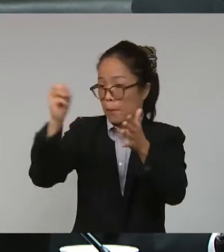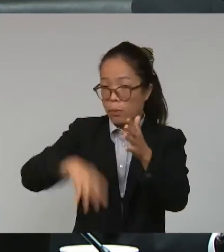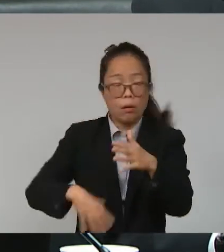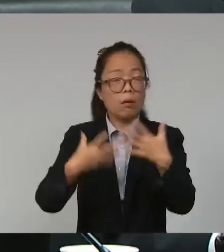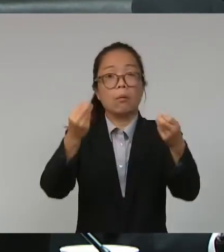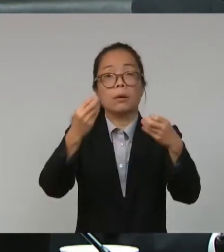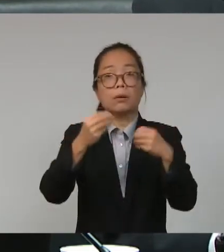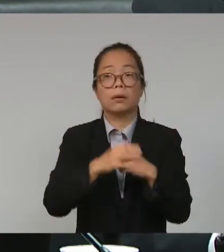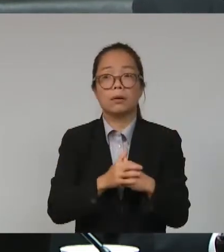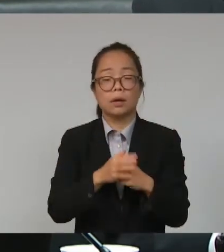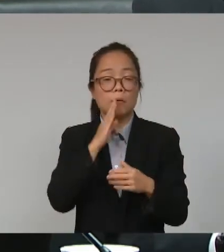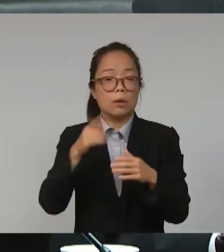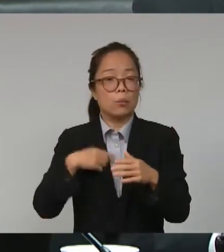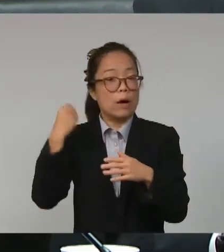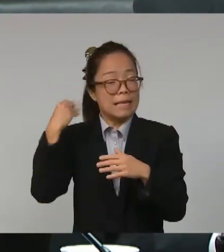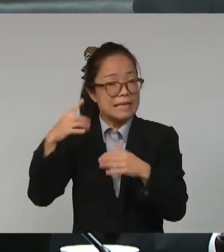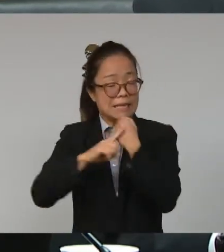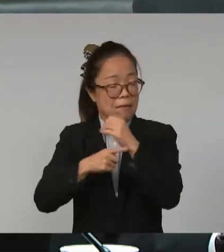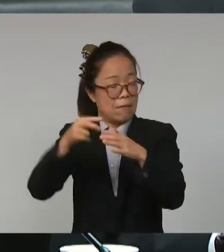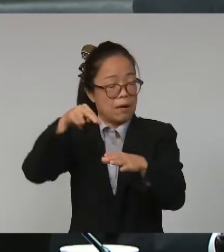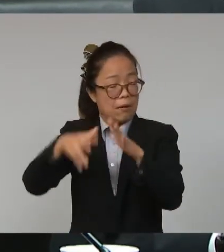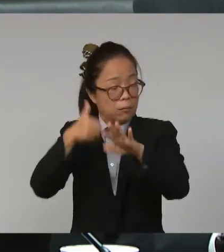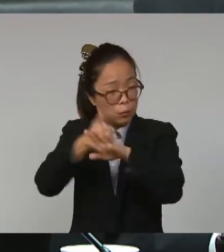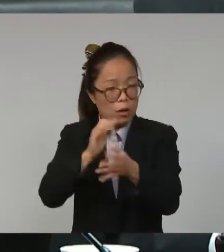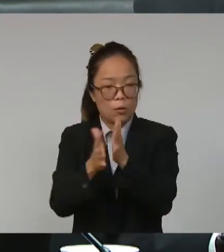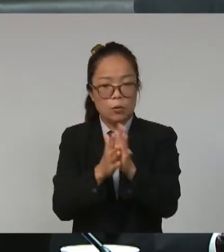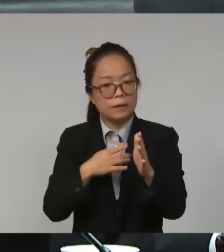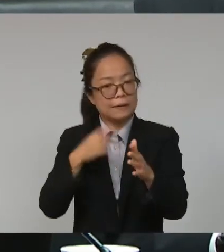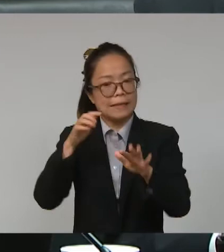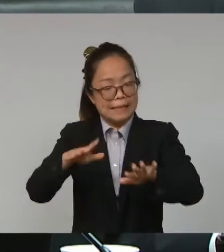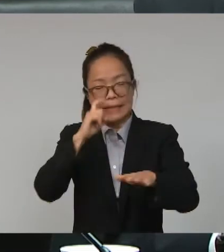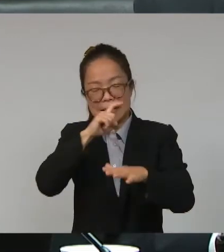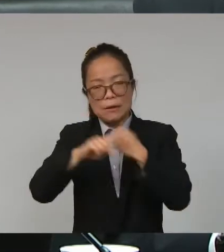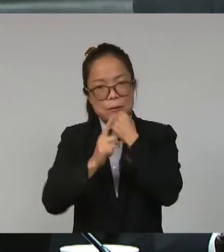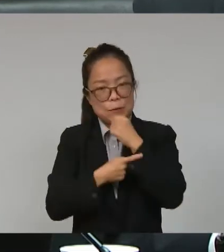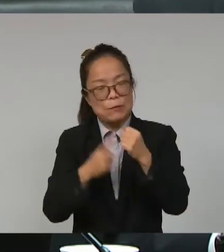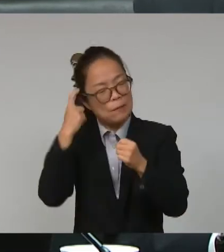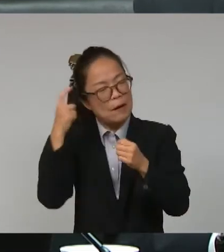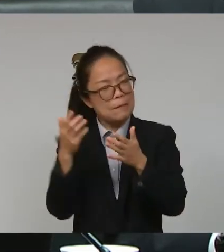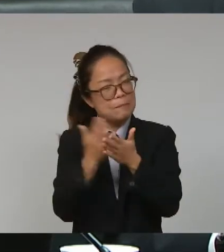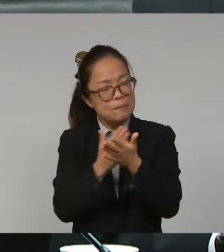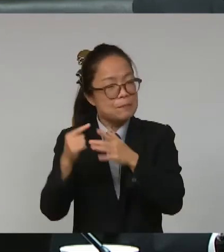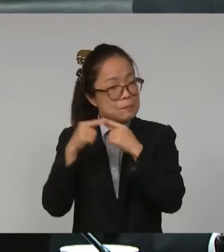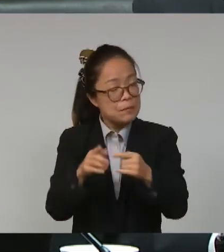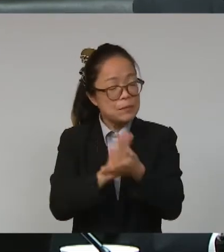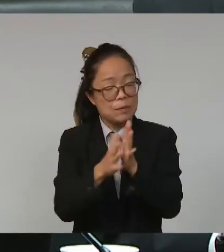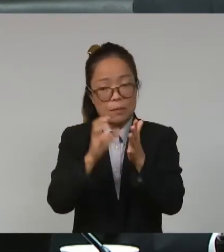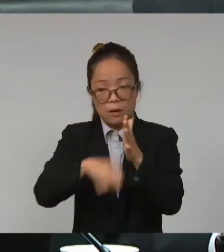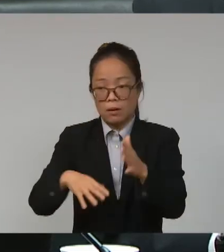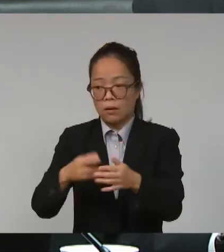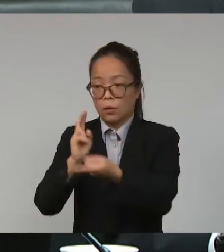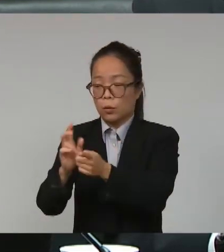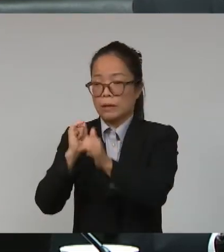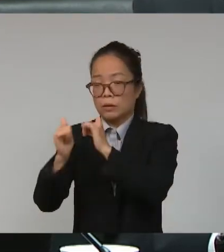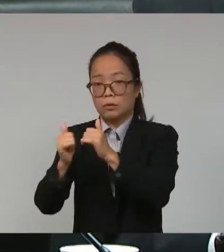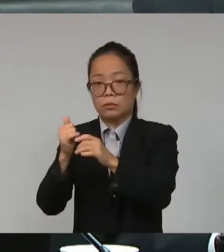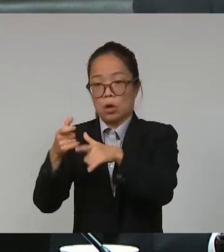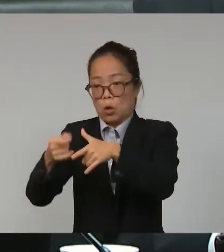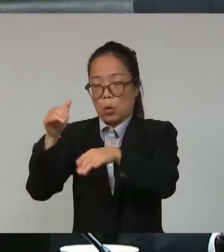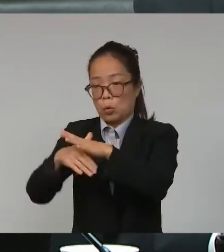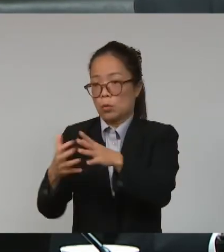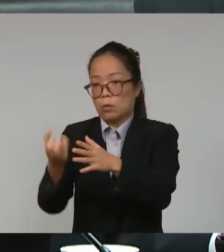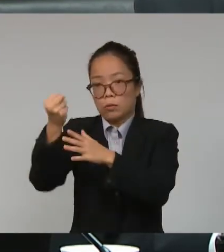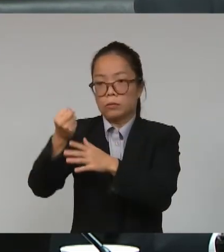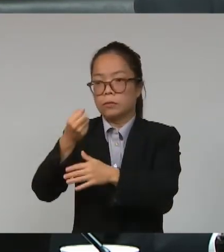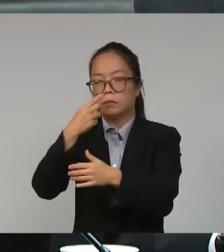不管是创制或者是复决呢，其实都不能够妨害人民行使这个创制复决权、这公民投票权的借